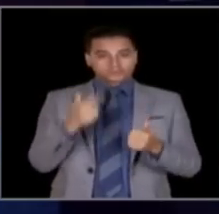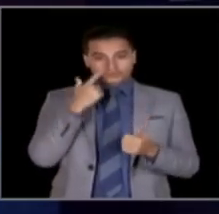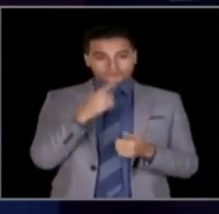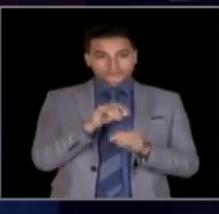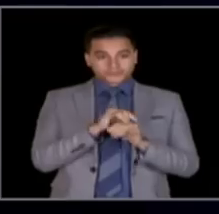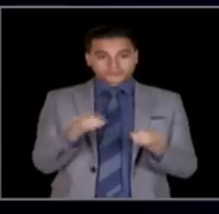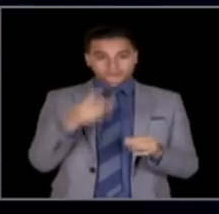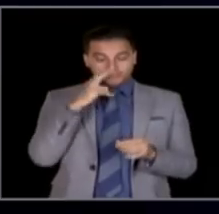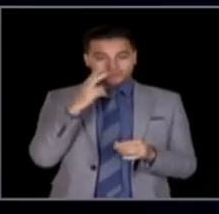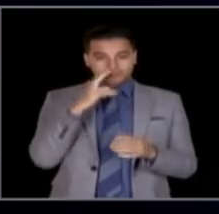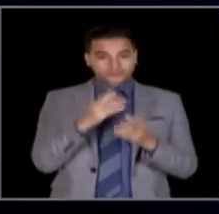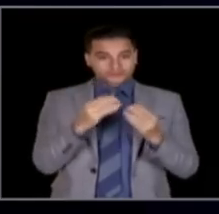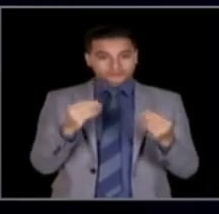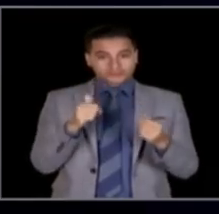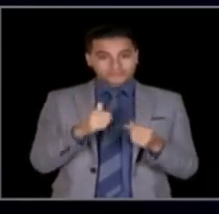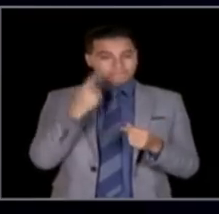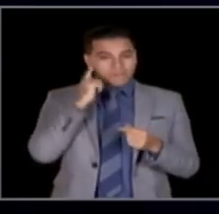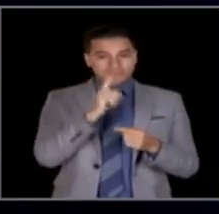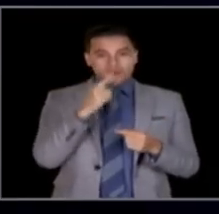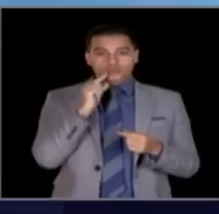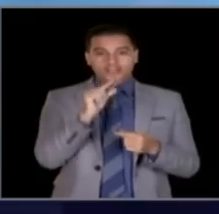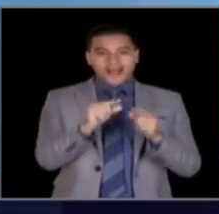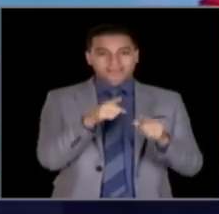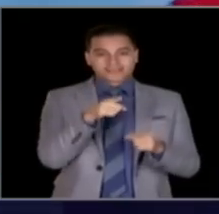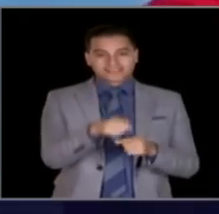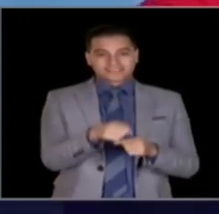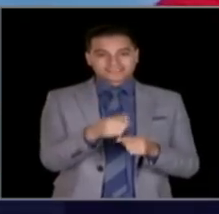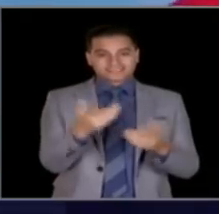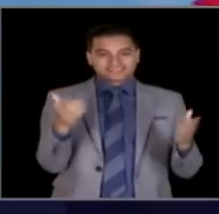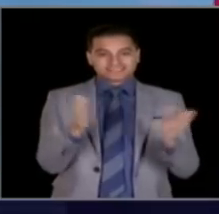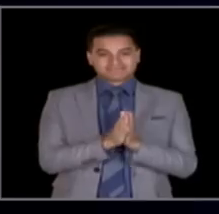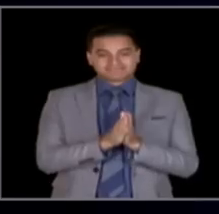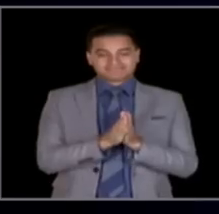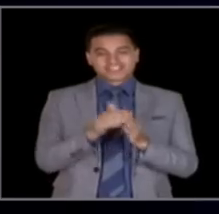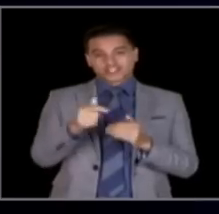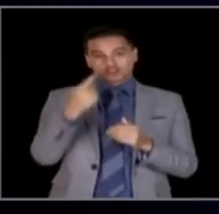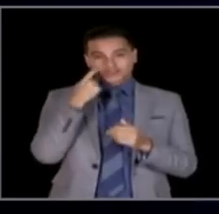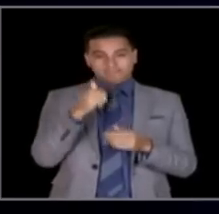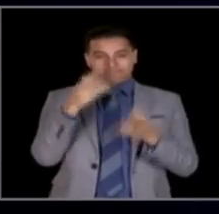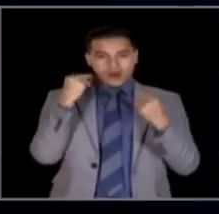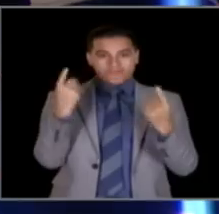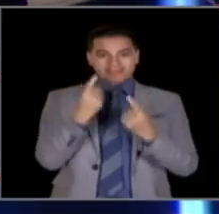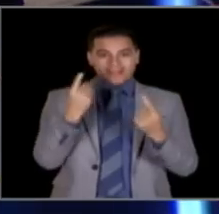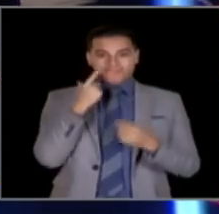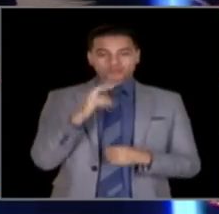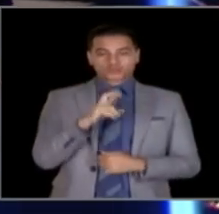طيرت نقط مني كتيرة جدا، ما بيسمعوش كلامك للأسف. معلومات عامة والسؤال